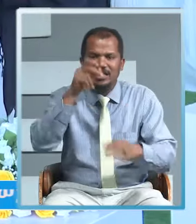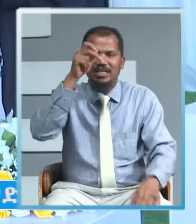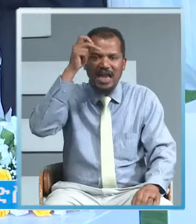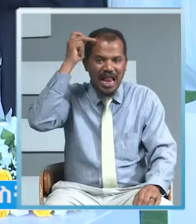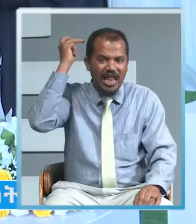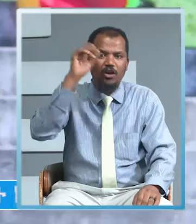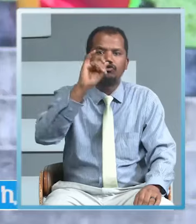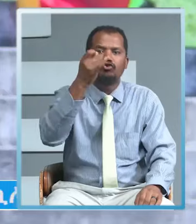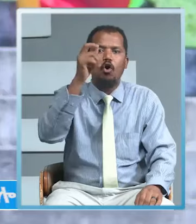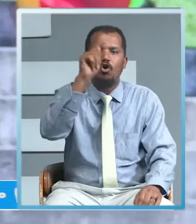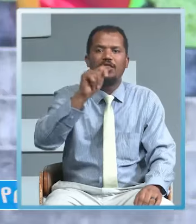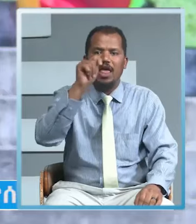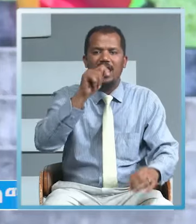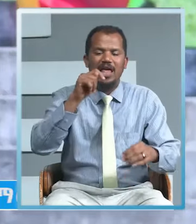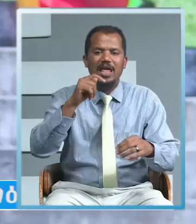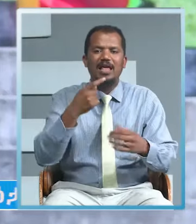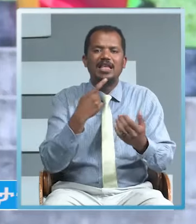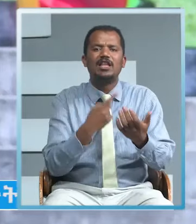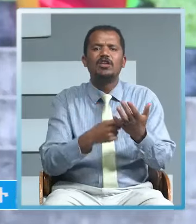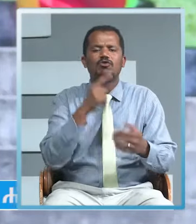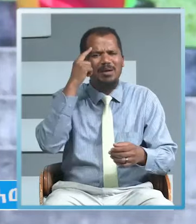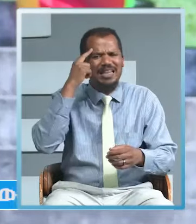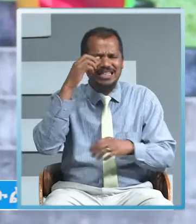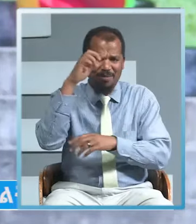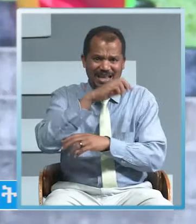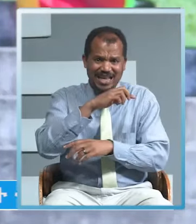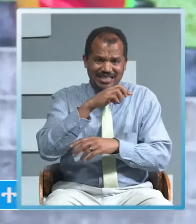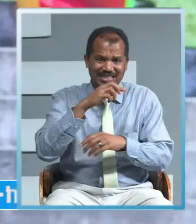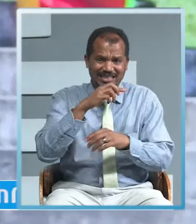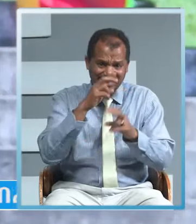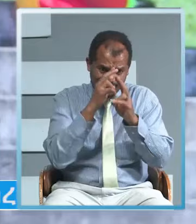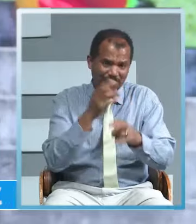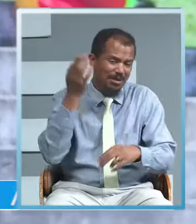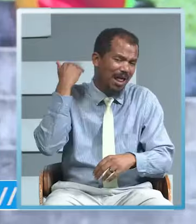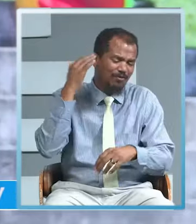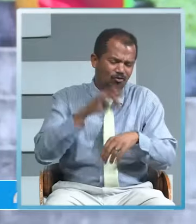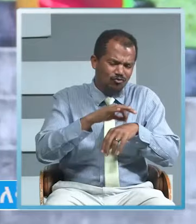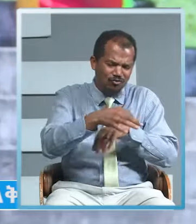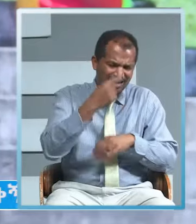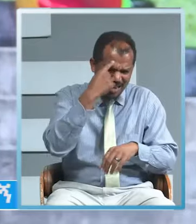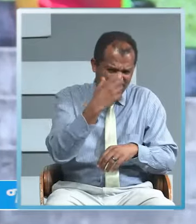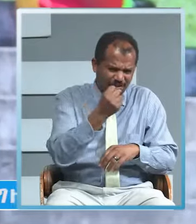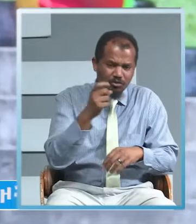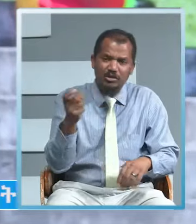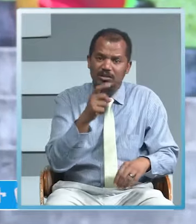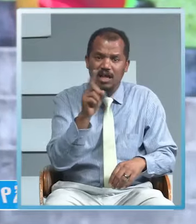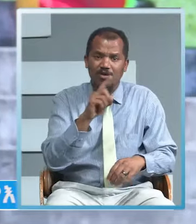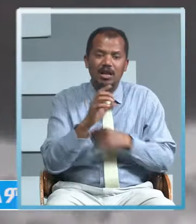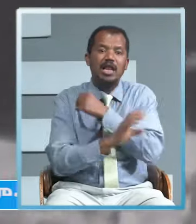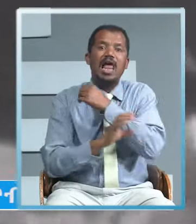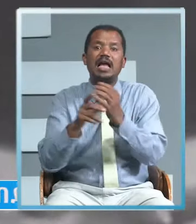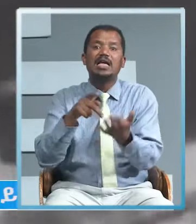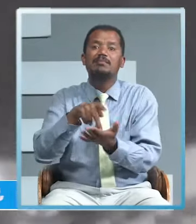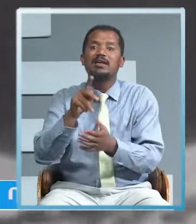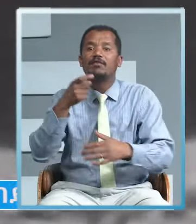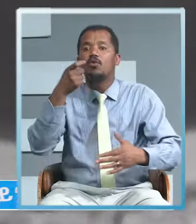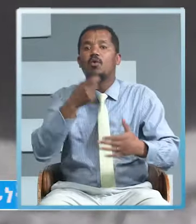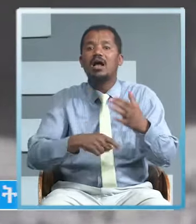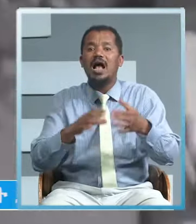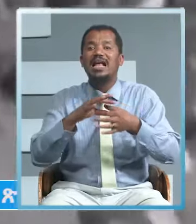ጆቴ በበኩላቸው የሰማዕታት በዓል መታሰቢያ ቀን ሲከበር ያለፈውን ቁስል ለማስታወስ ሳይሆን ለሀገር የሚከፈል